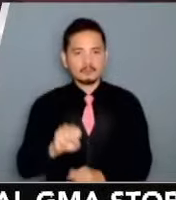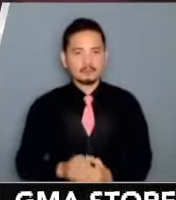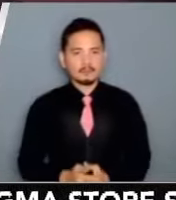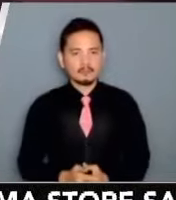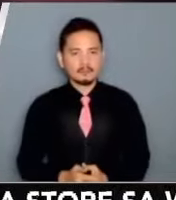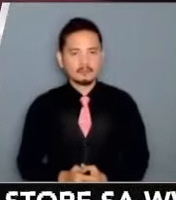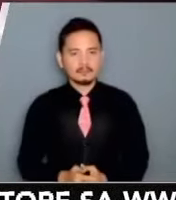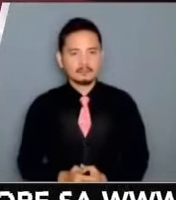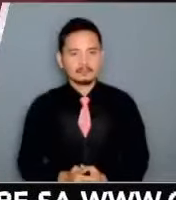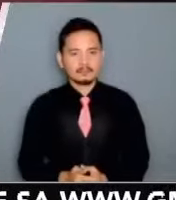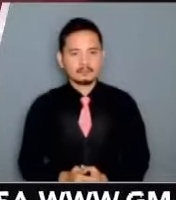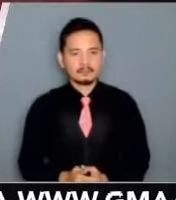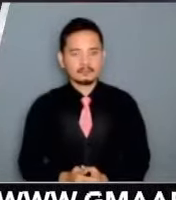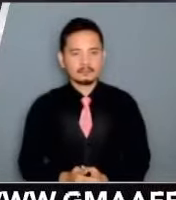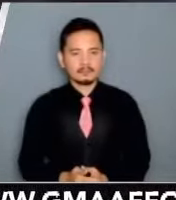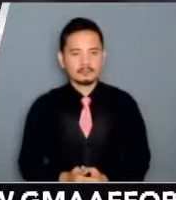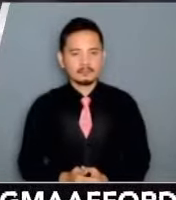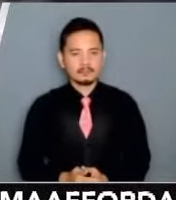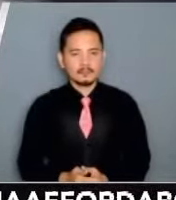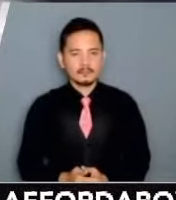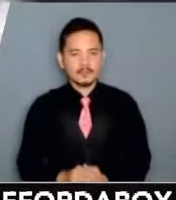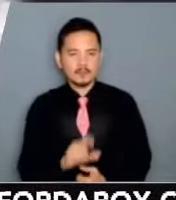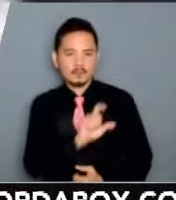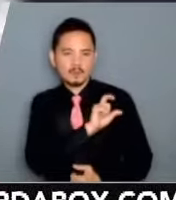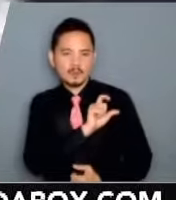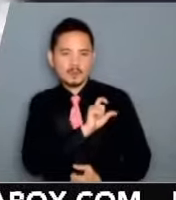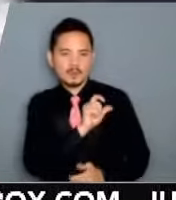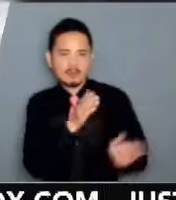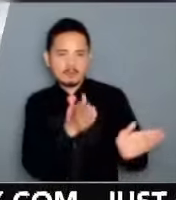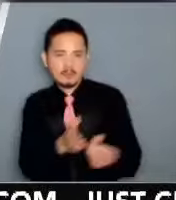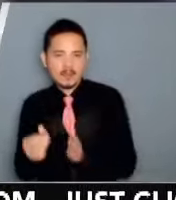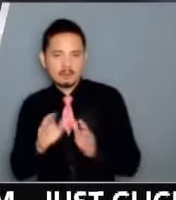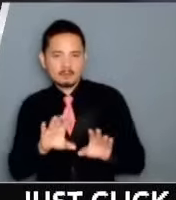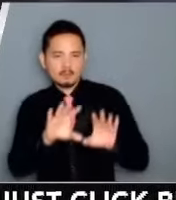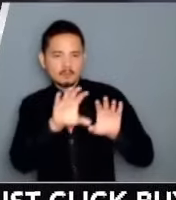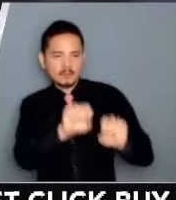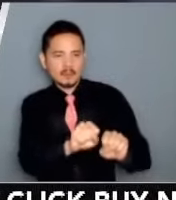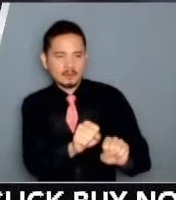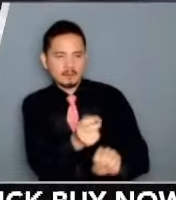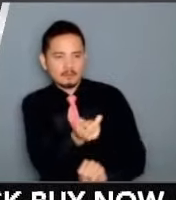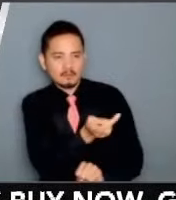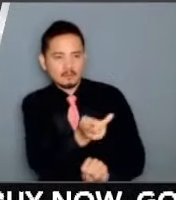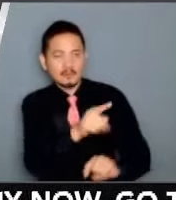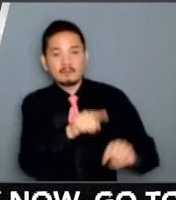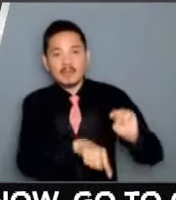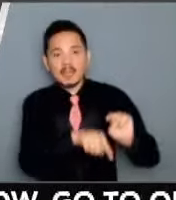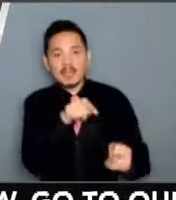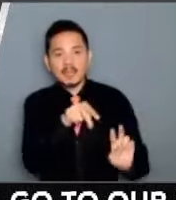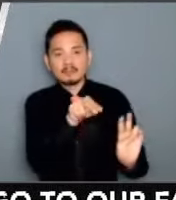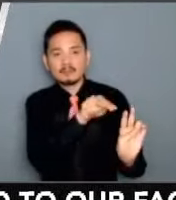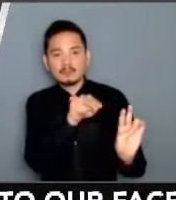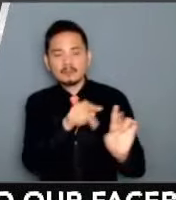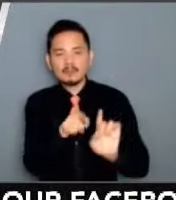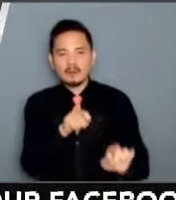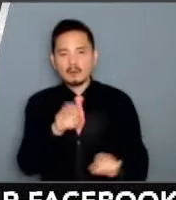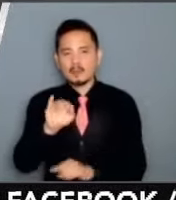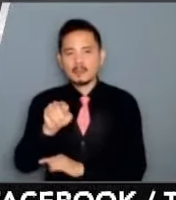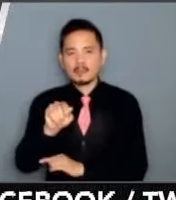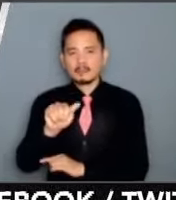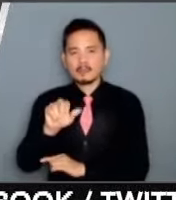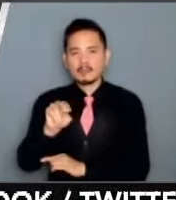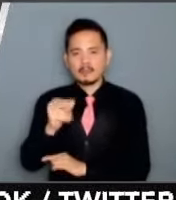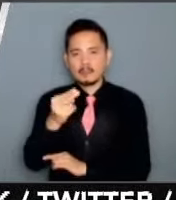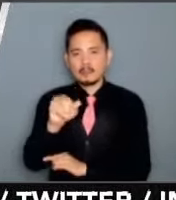Timbog sa ikinasang drug buybus operation ng polisya ang magkaibigan sa Barangay Batasan Hills, Quezon City. Nakakuha sa kanila ang mga sachet ng umano'y